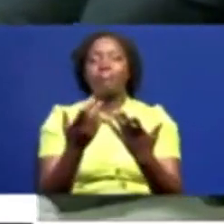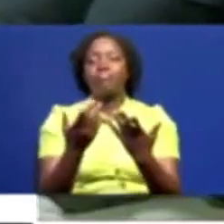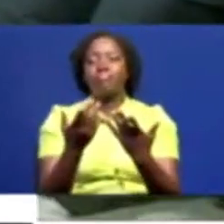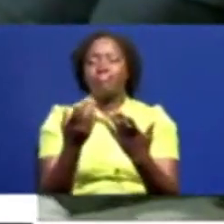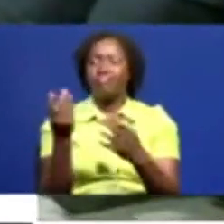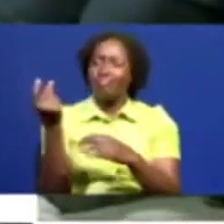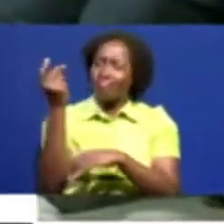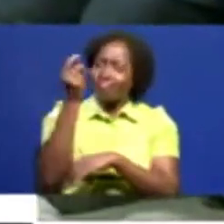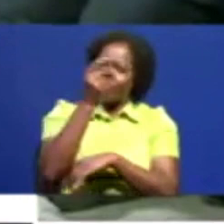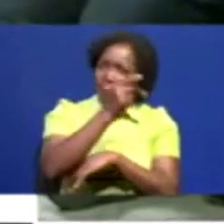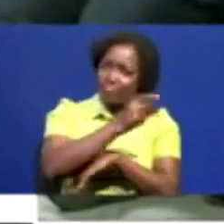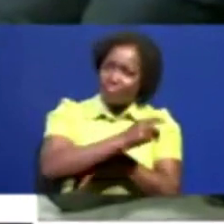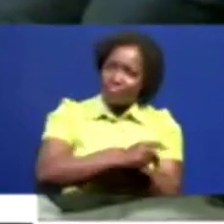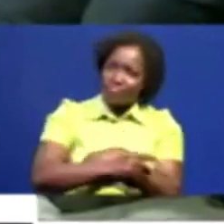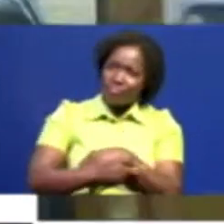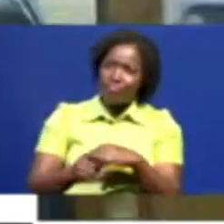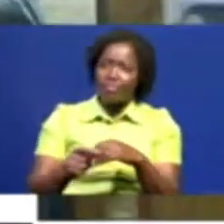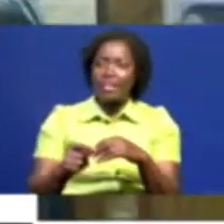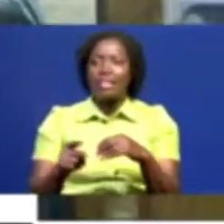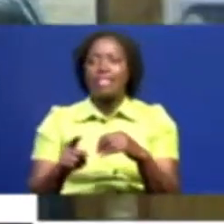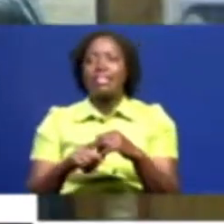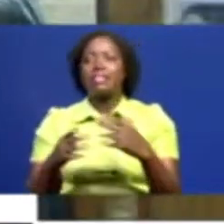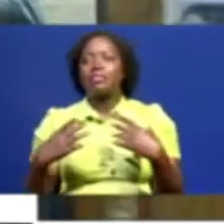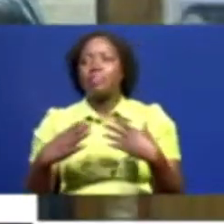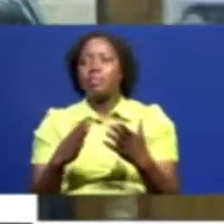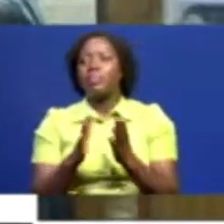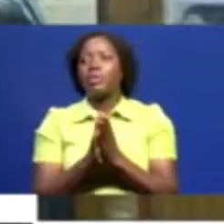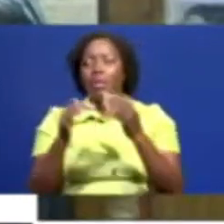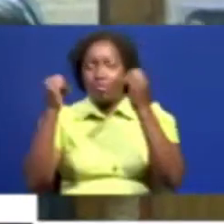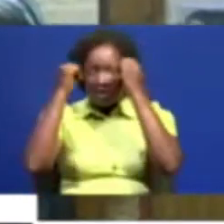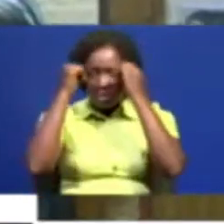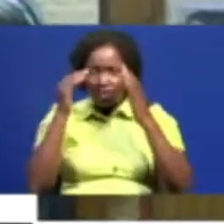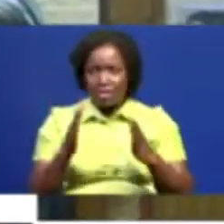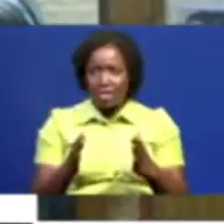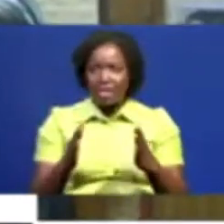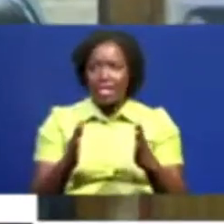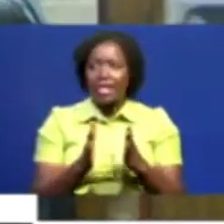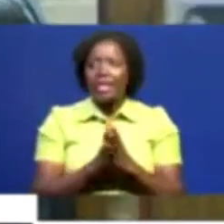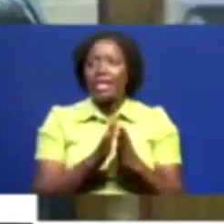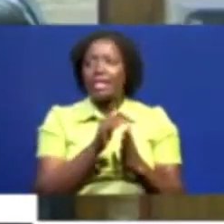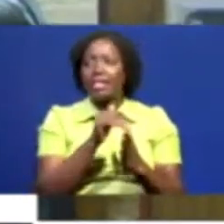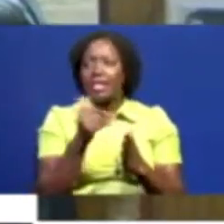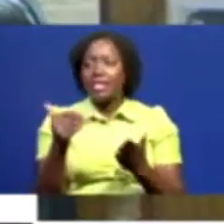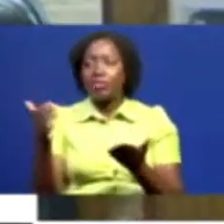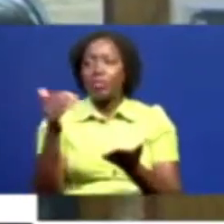cases, we have sick people, we have students, and those people who are